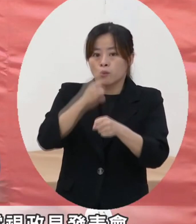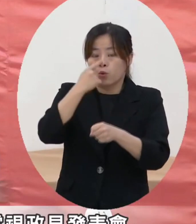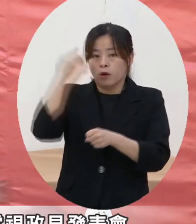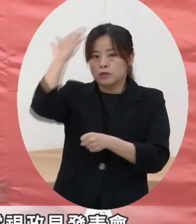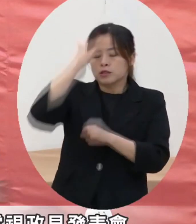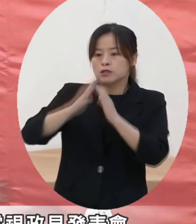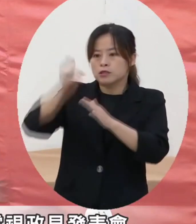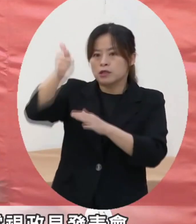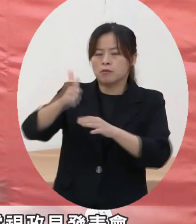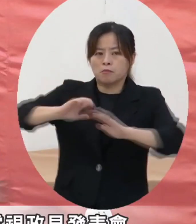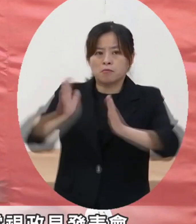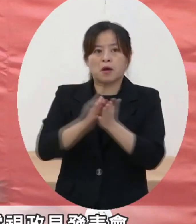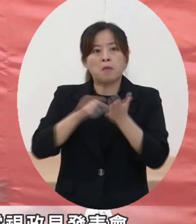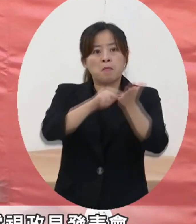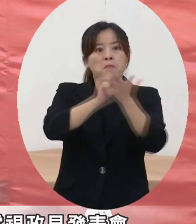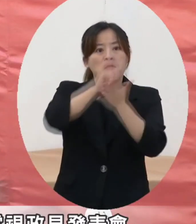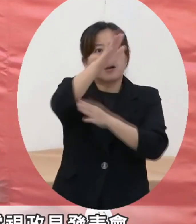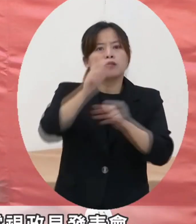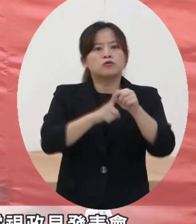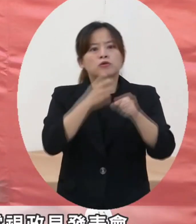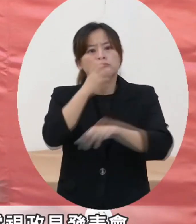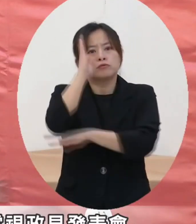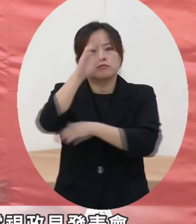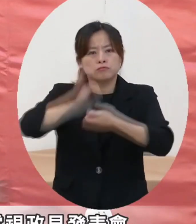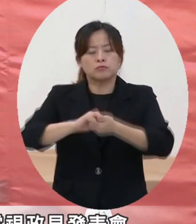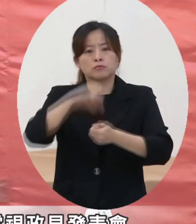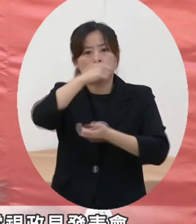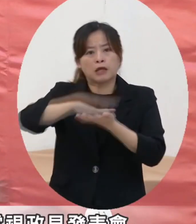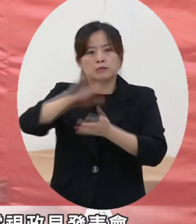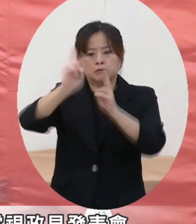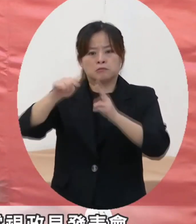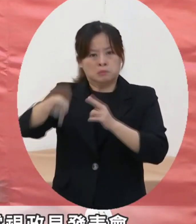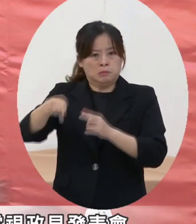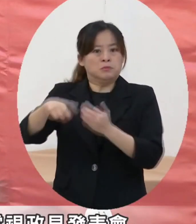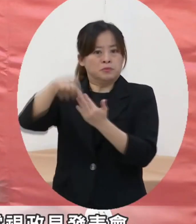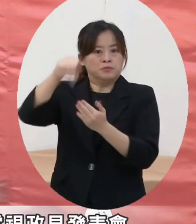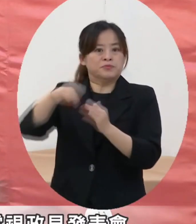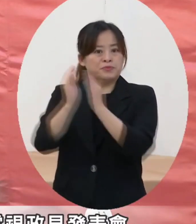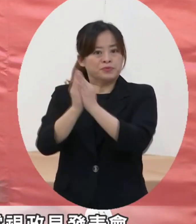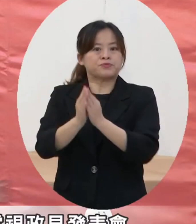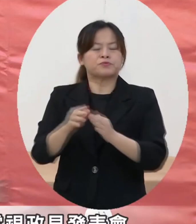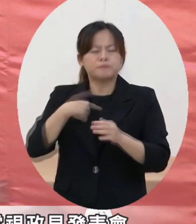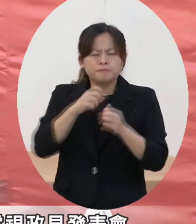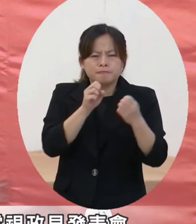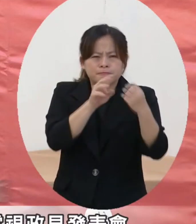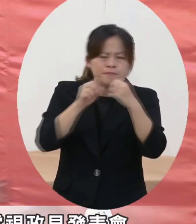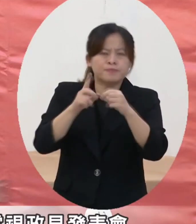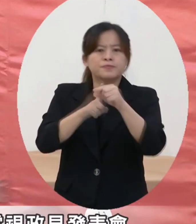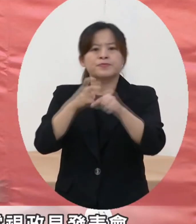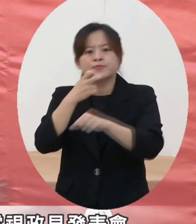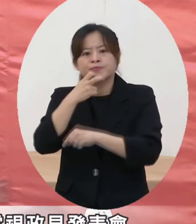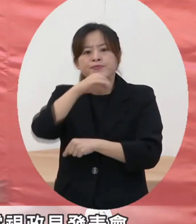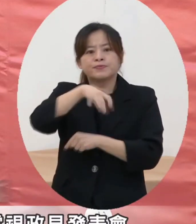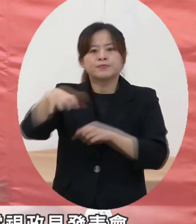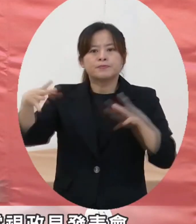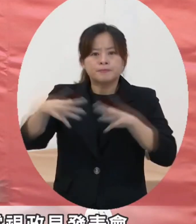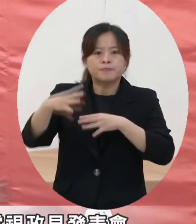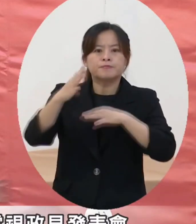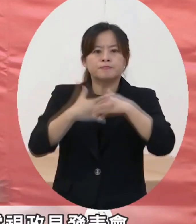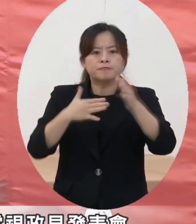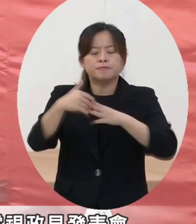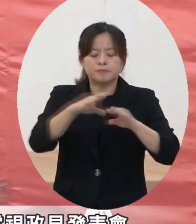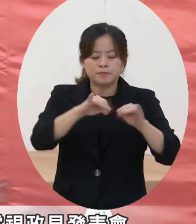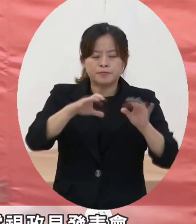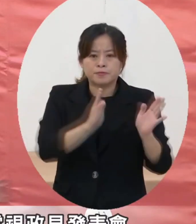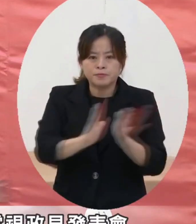长立即向中央反映，一定要让台积电落脚桃园。我们协调中央与地方处理土地的问